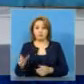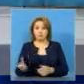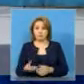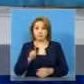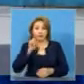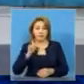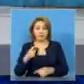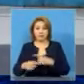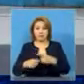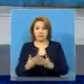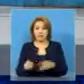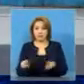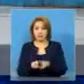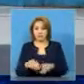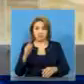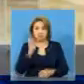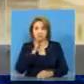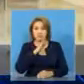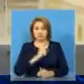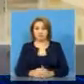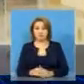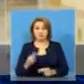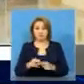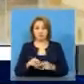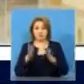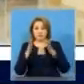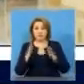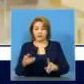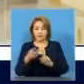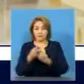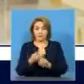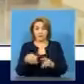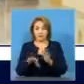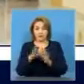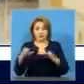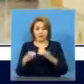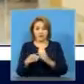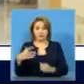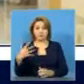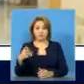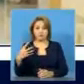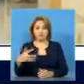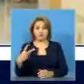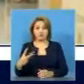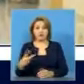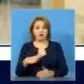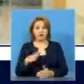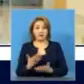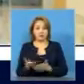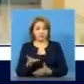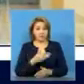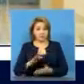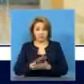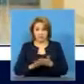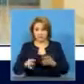представителей молодого поколения, а также женщин. Это было прямое подключение с избирательного участка номер 552. Отметим, мы и